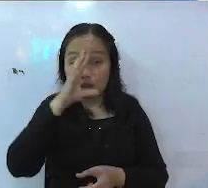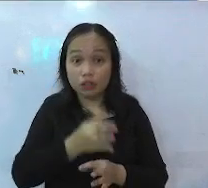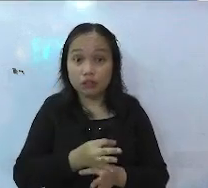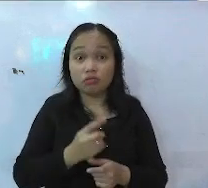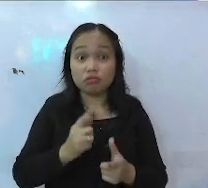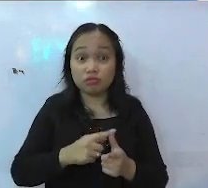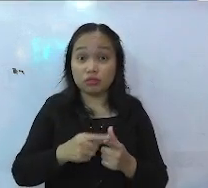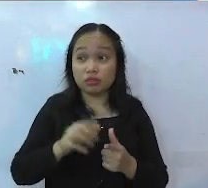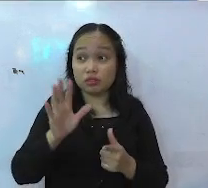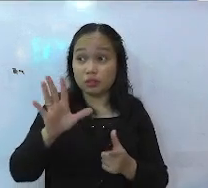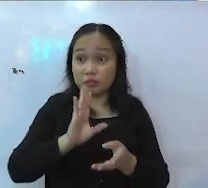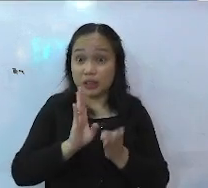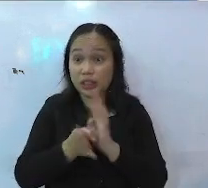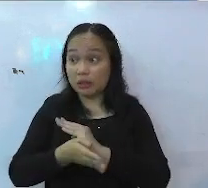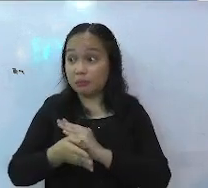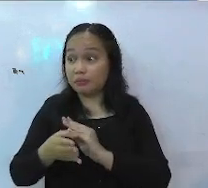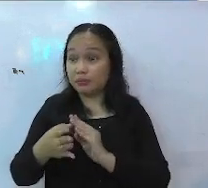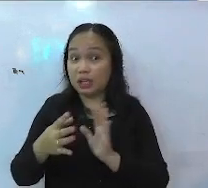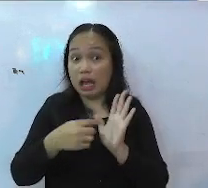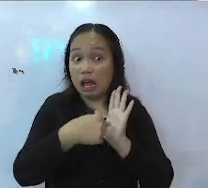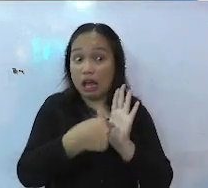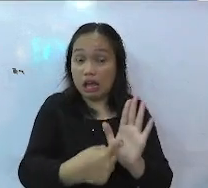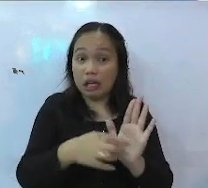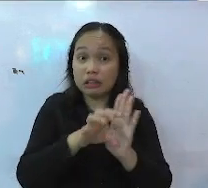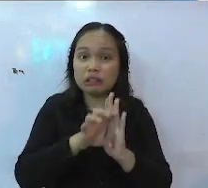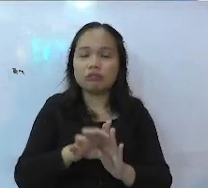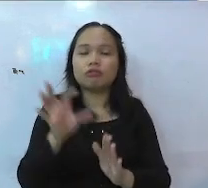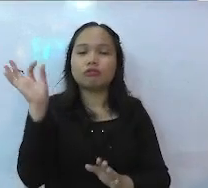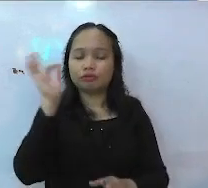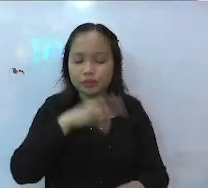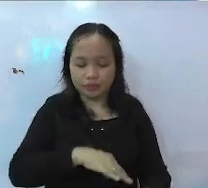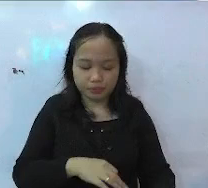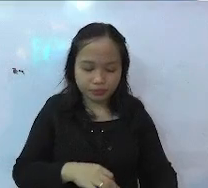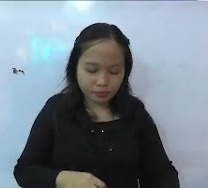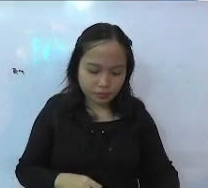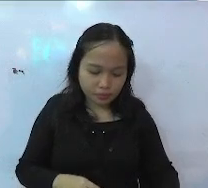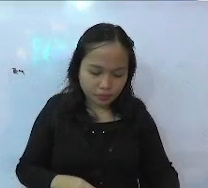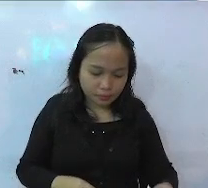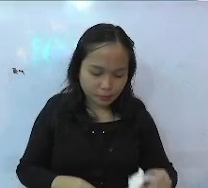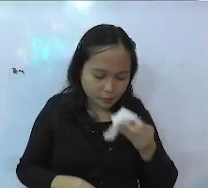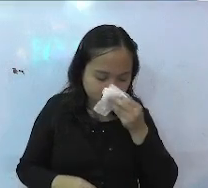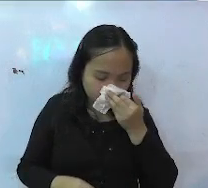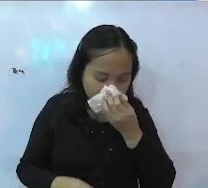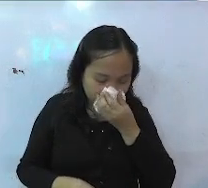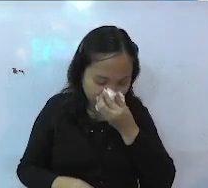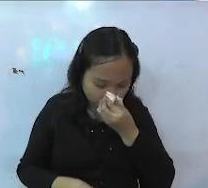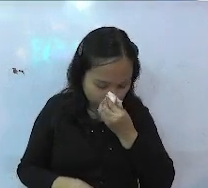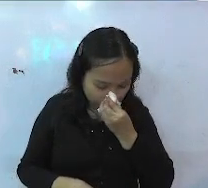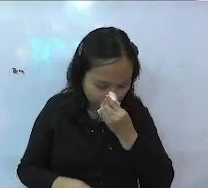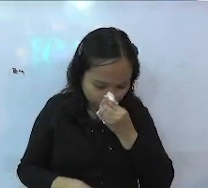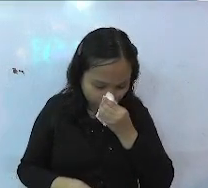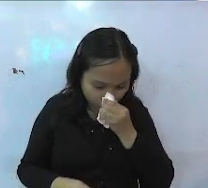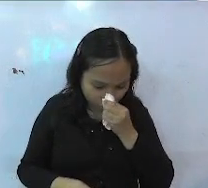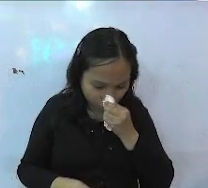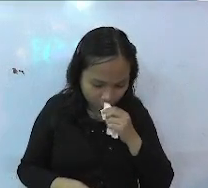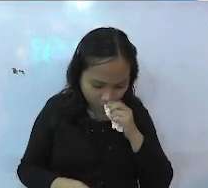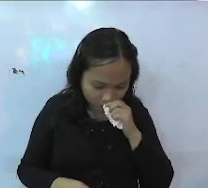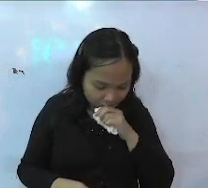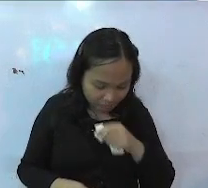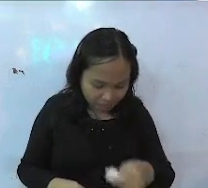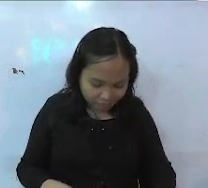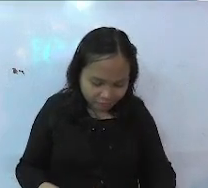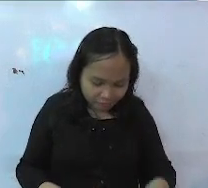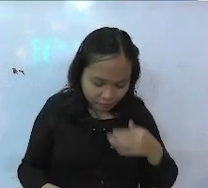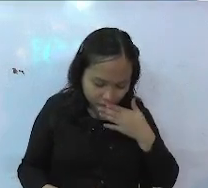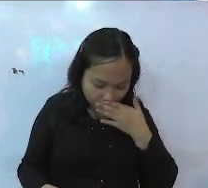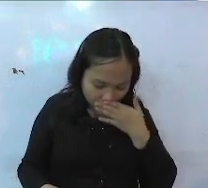peke Tandaan mo yan yung pag kung hindi mali pala ako sir cho Sorry Sorry Sorry my mistaken Yeah